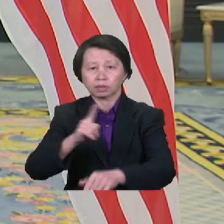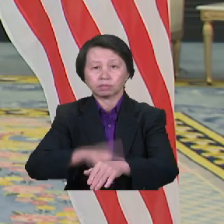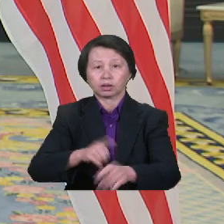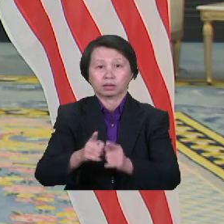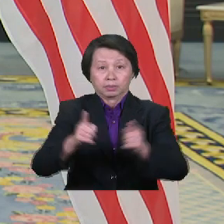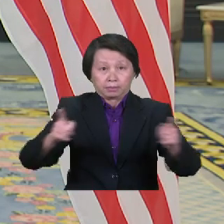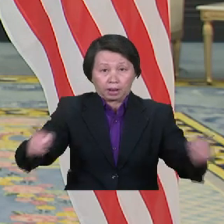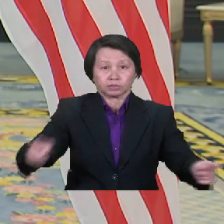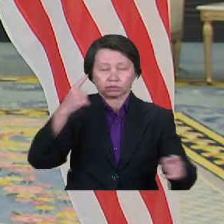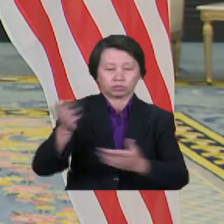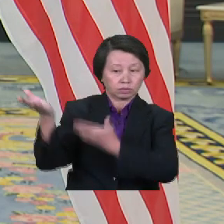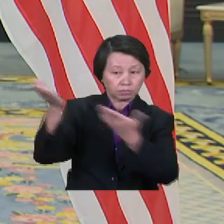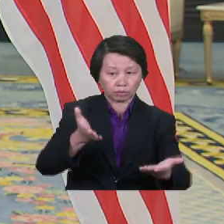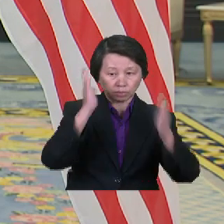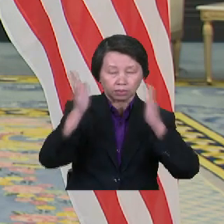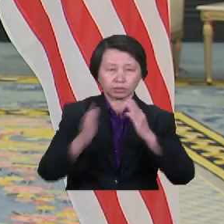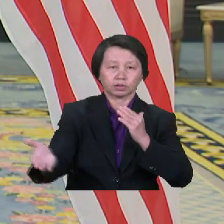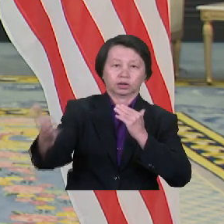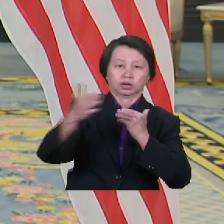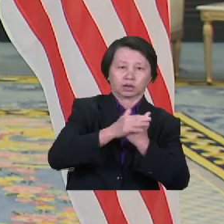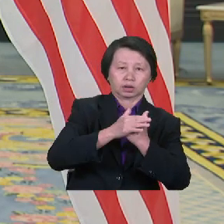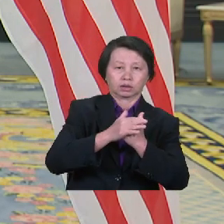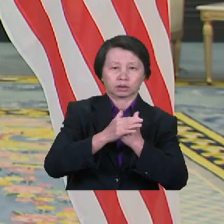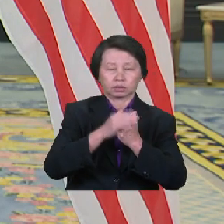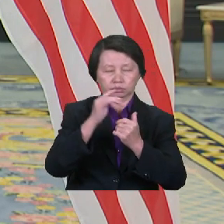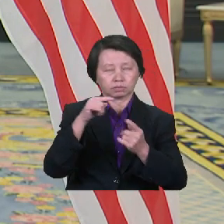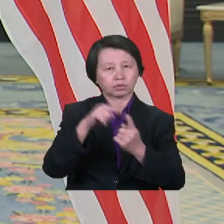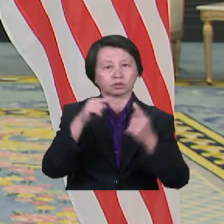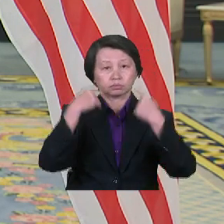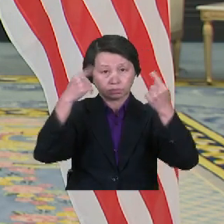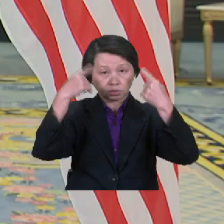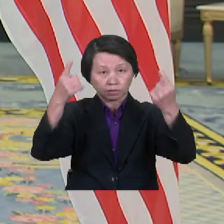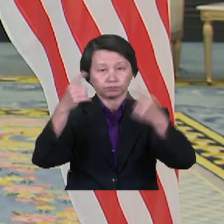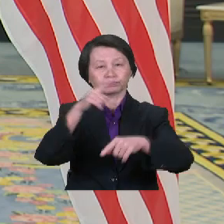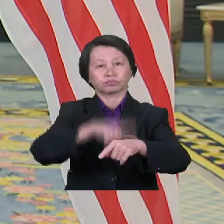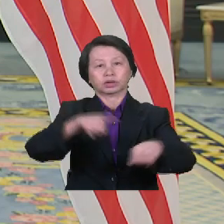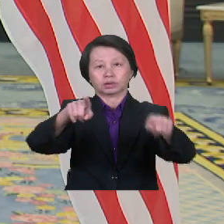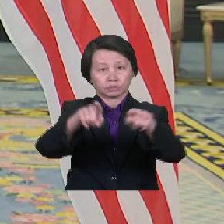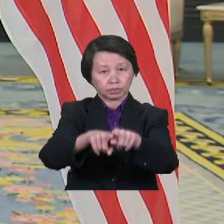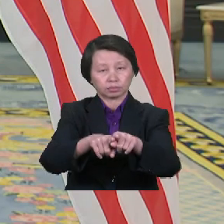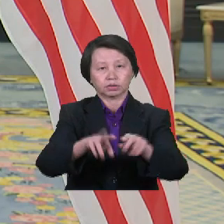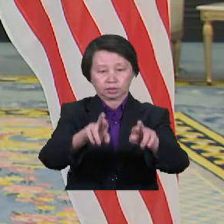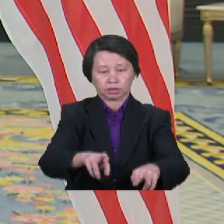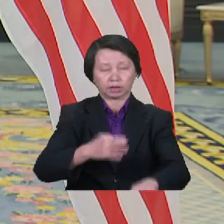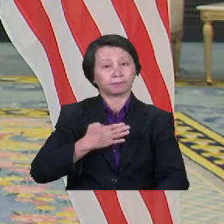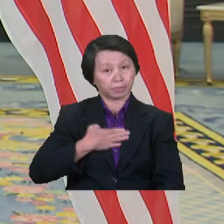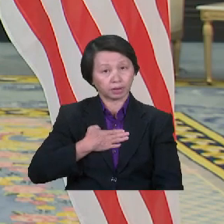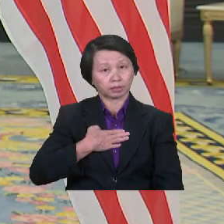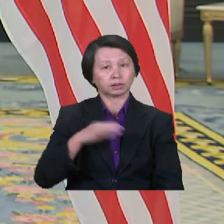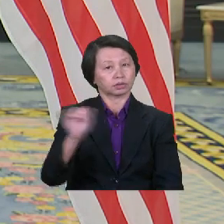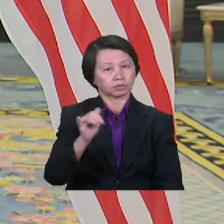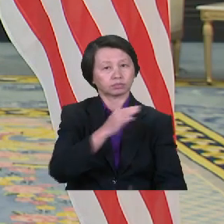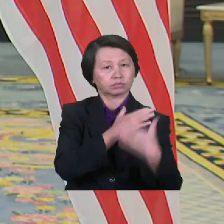panjang bagi membawa negara kembali ke persadar kejayaan pada masa yang sama rakyat bet turut